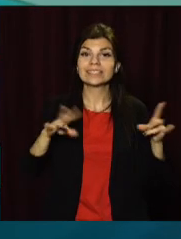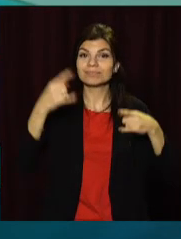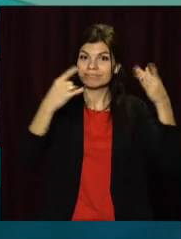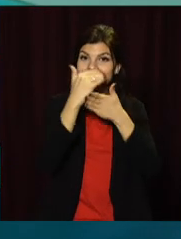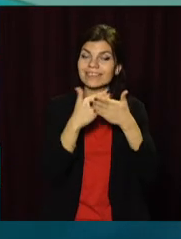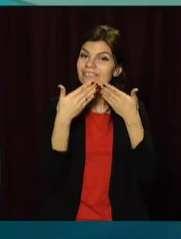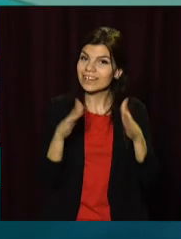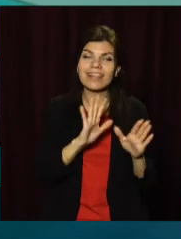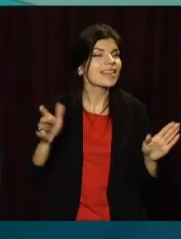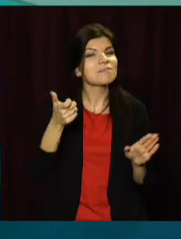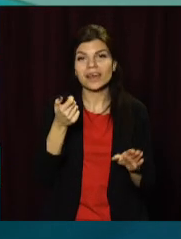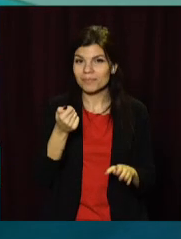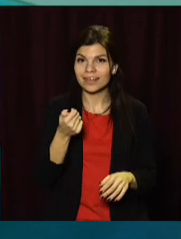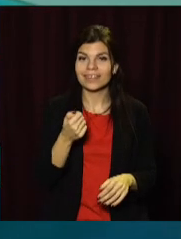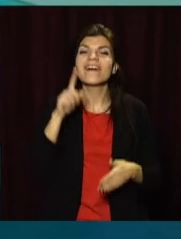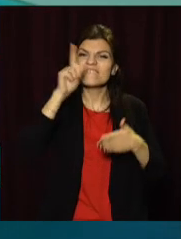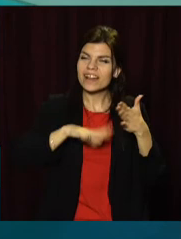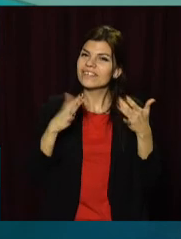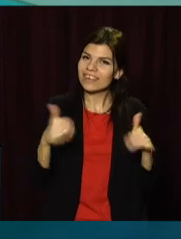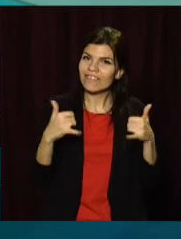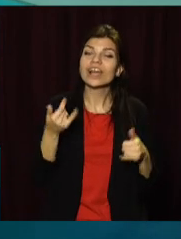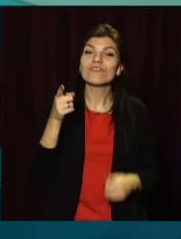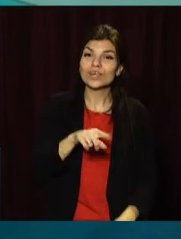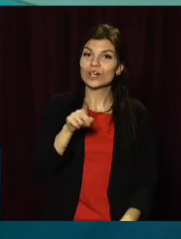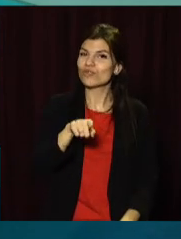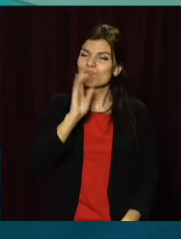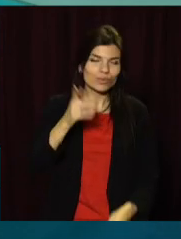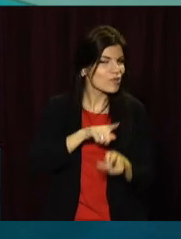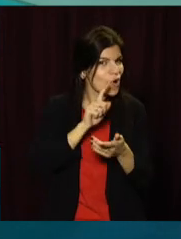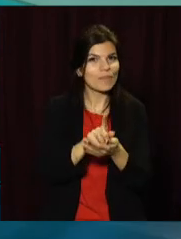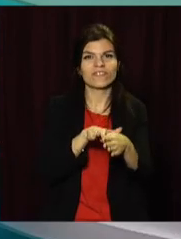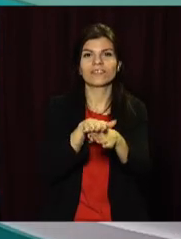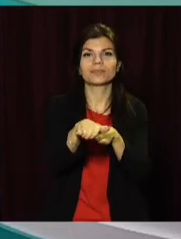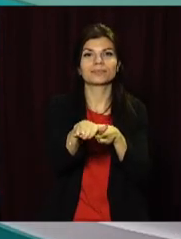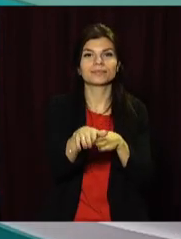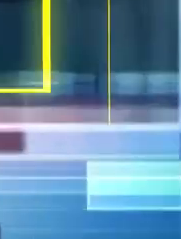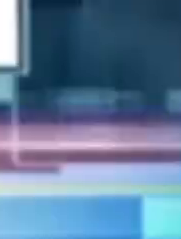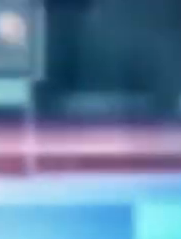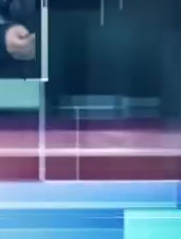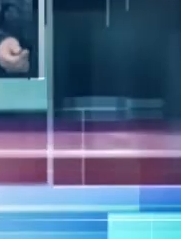Залишайтесь з «Відкритим», не перемикайте, вірте в дива і в те, що вони обов'язково збуваються.